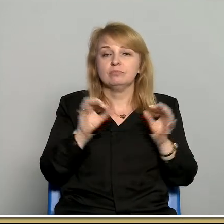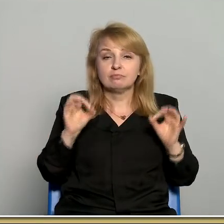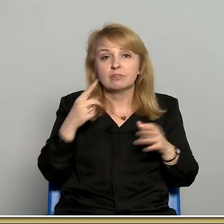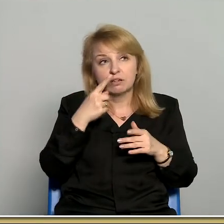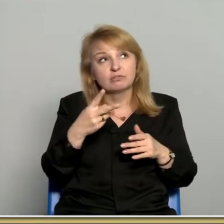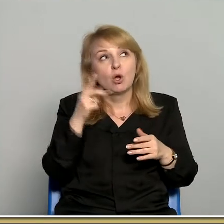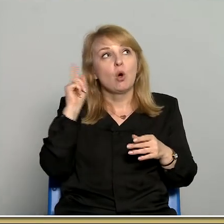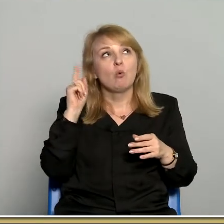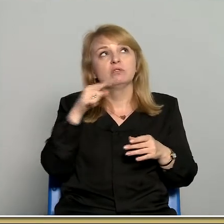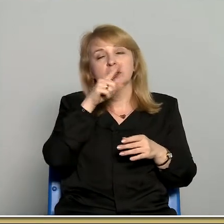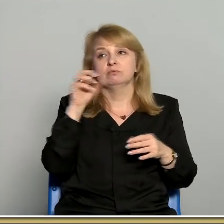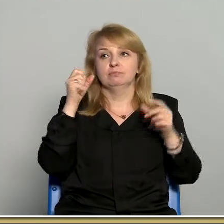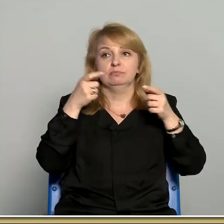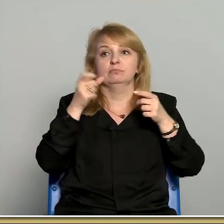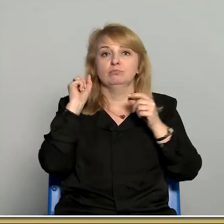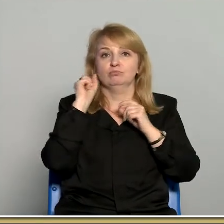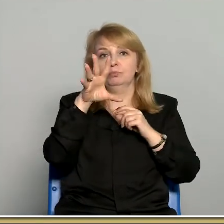uwagę na ten slajd.